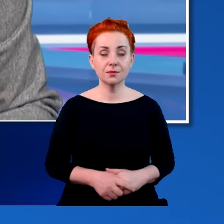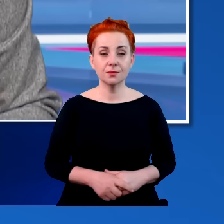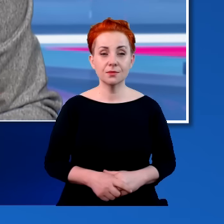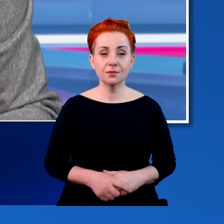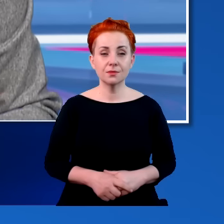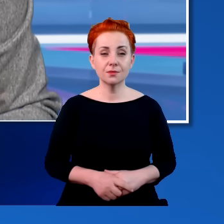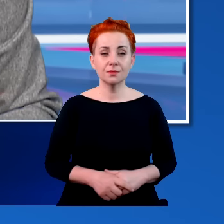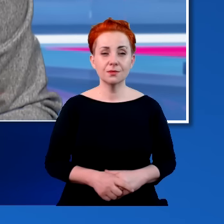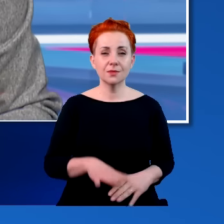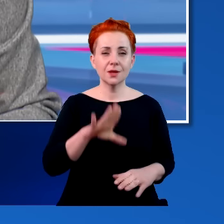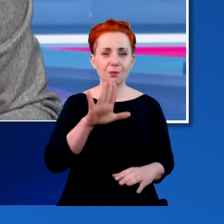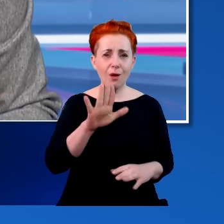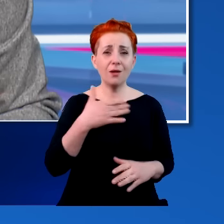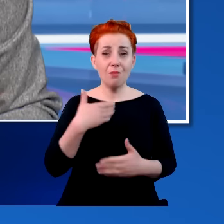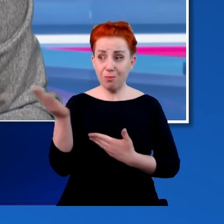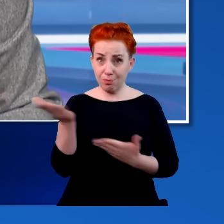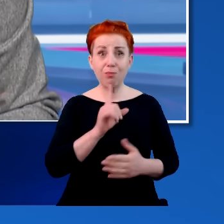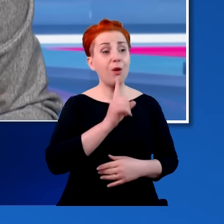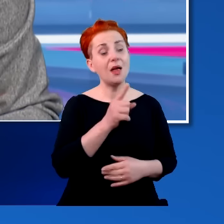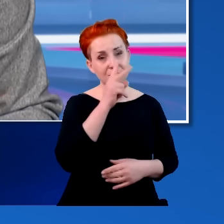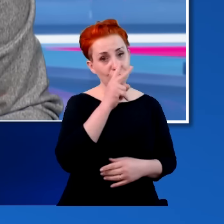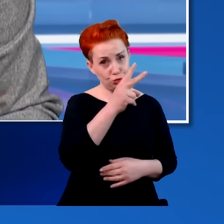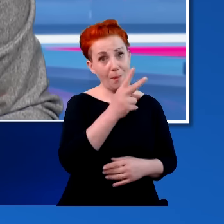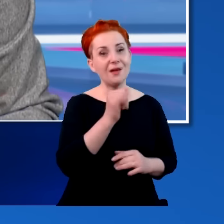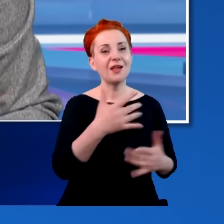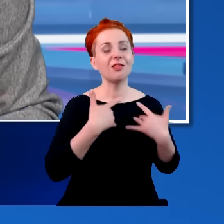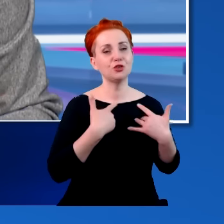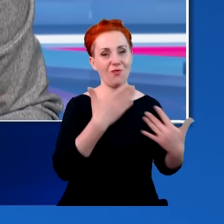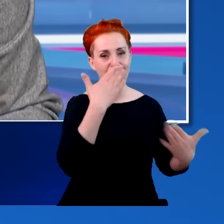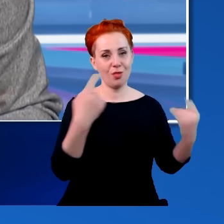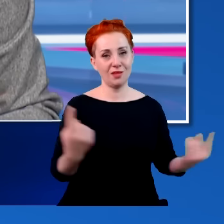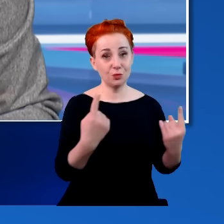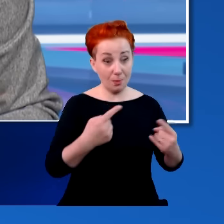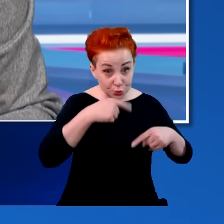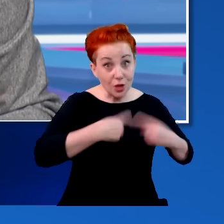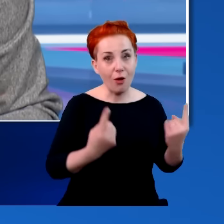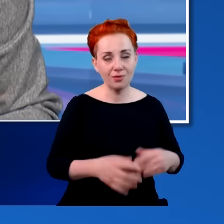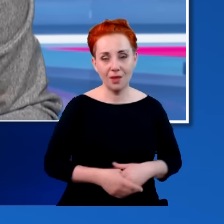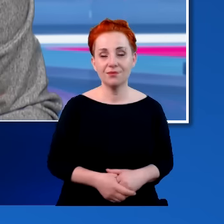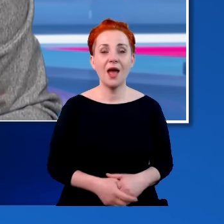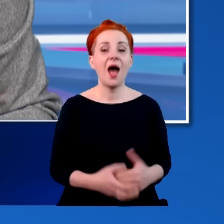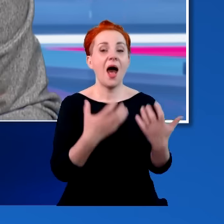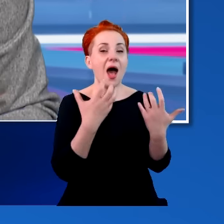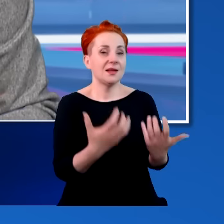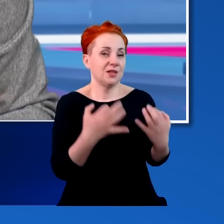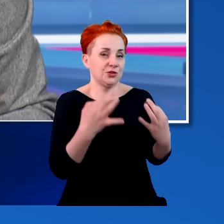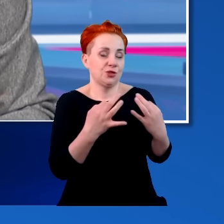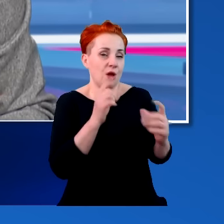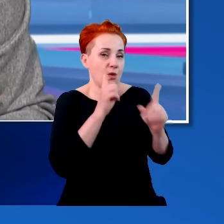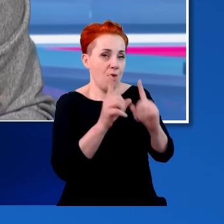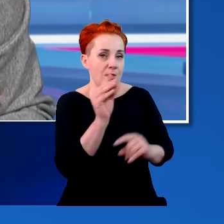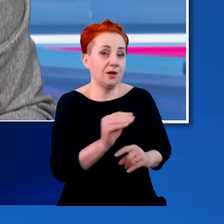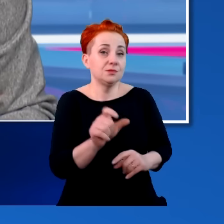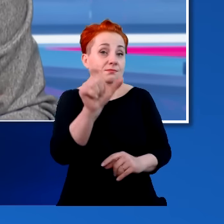Niech pan pojedzie na farmę norek i wtedy się pan przekona. Natomiast ja bym chciała jednak sprowadzić rzecz do dzisiejszych rozmów, ponieważ Donald